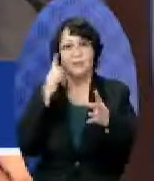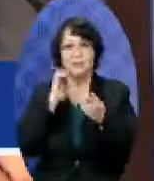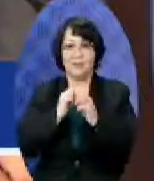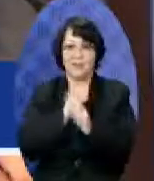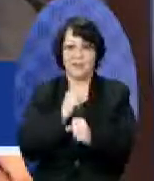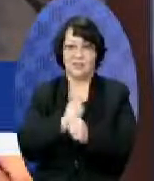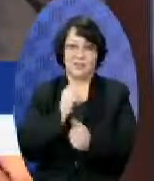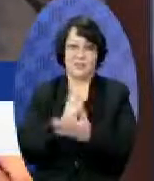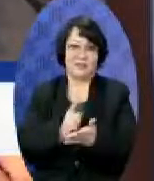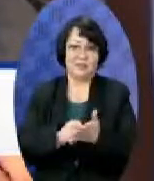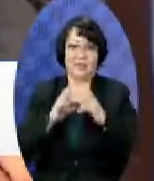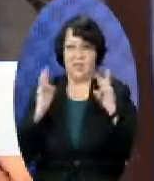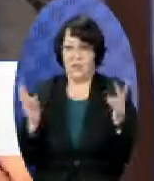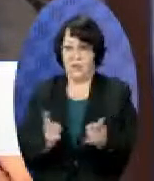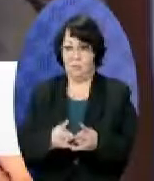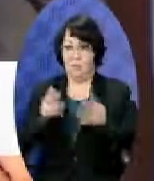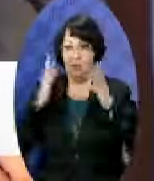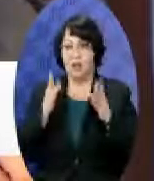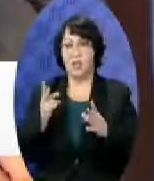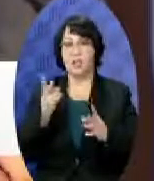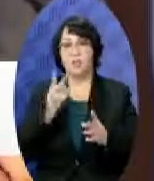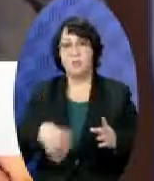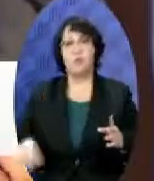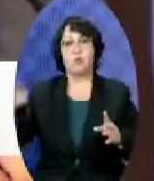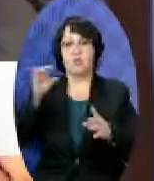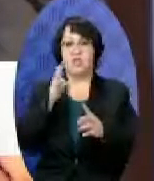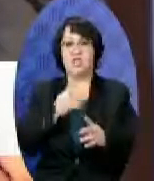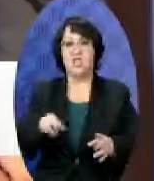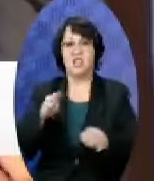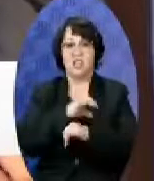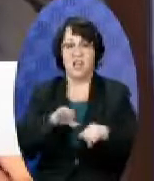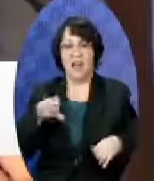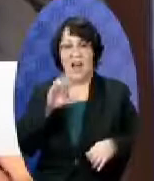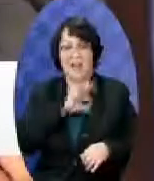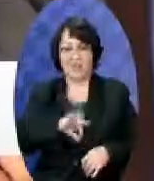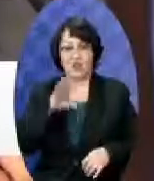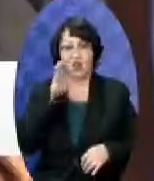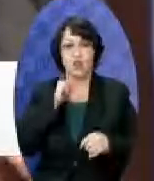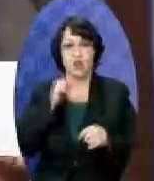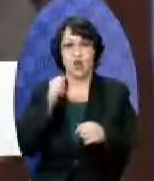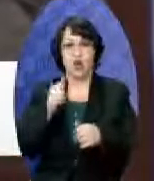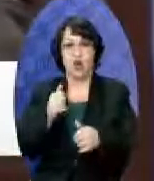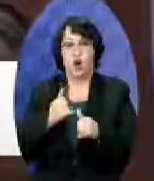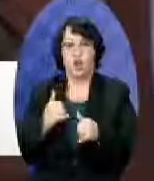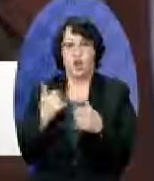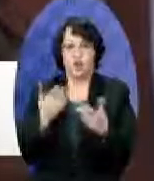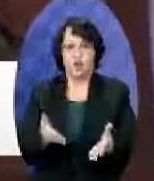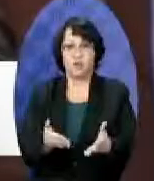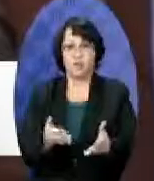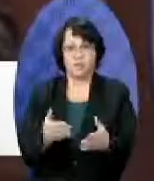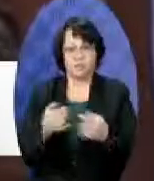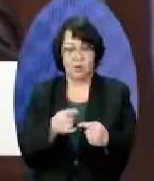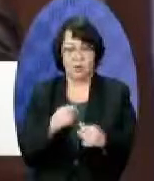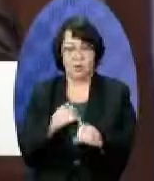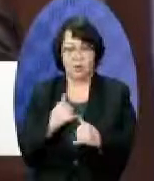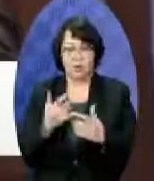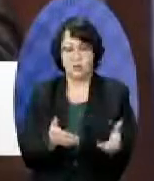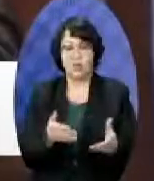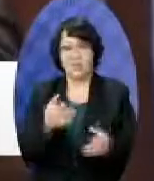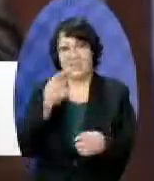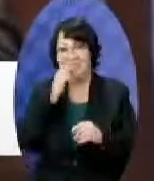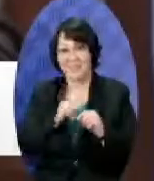Нийгэмд анхаарал татсан, нийтийн ашиг сонирхлыг хохироосон эрүүгийн хэргийг мөрдөн шалгах хянан шийдвэрлэх чиглэлээр